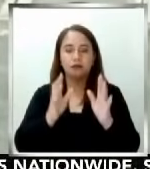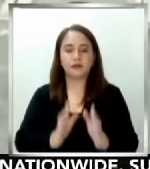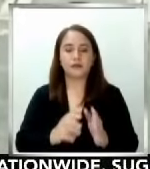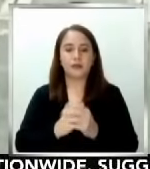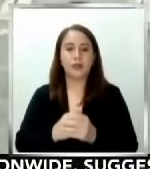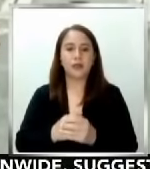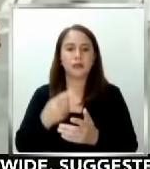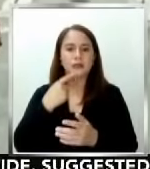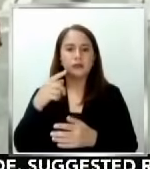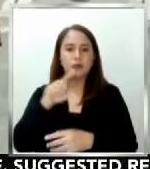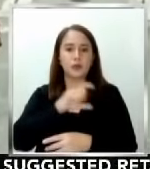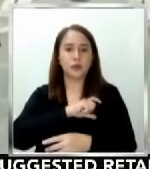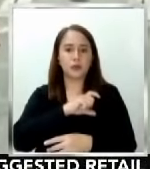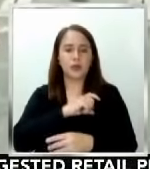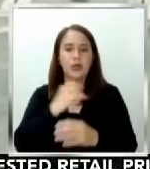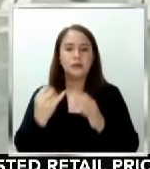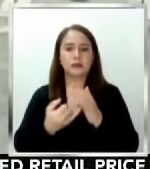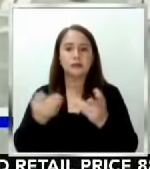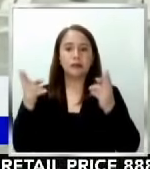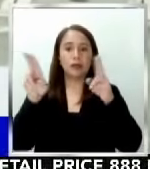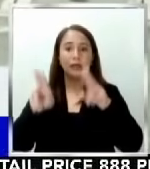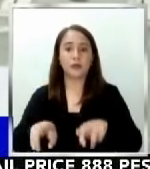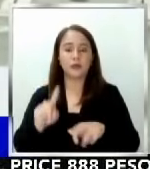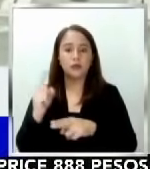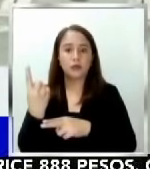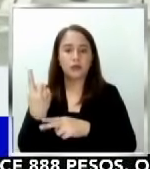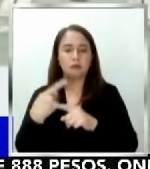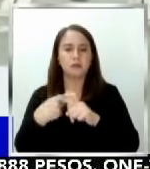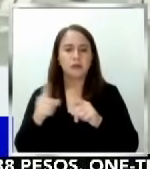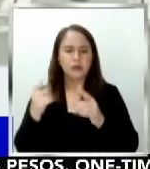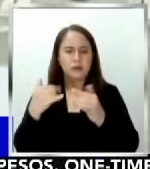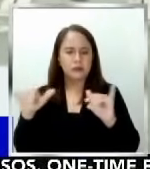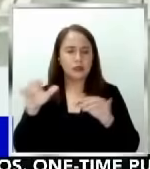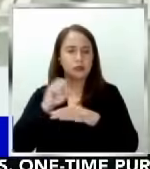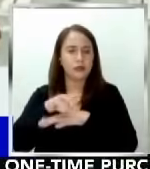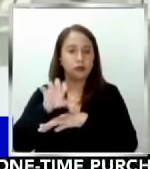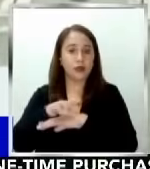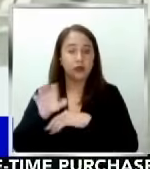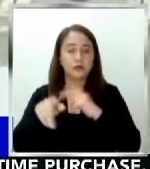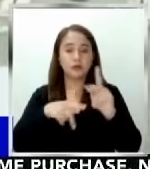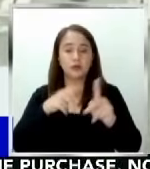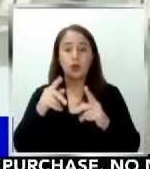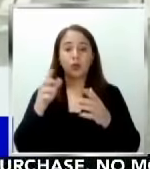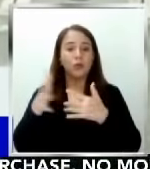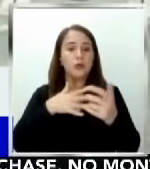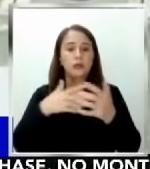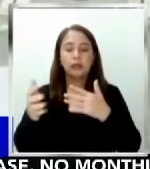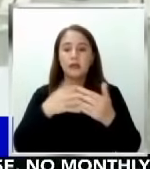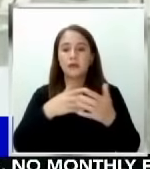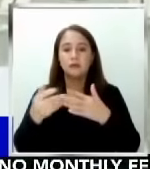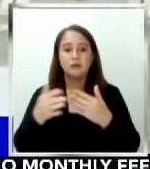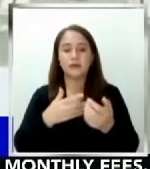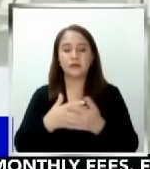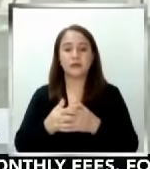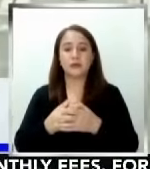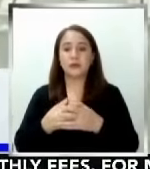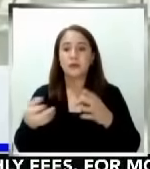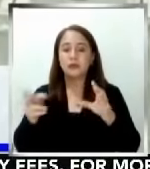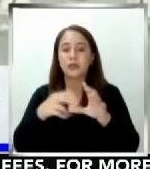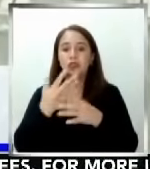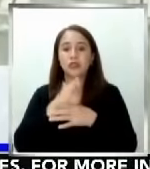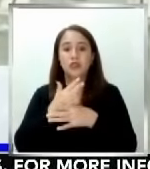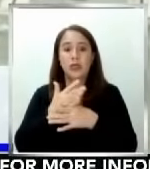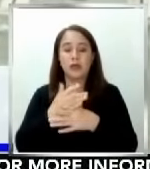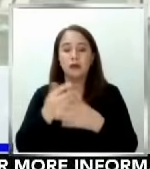PNP isolated incident lamang ito, payo pa rin nila sa mga pasahero ng anumang ride-hailing app, i-share agad ang tracking locator